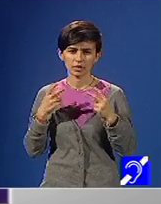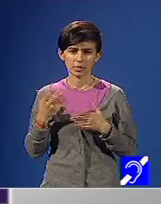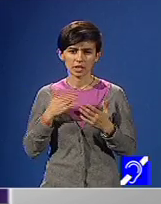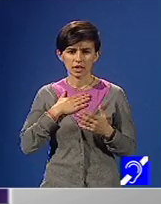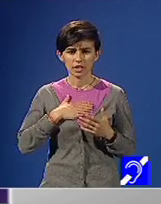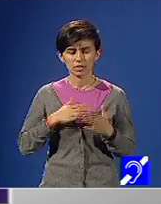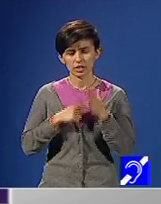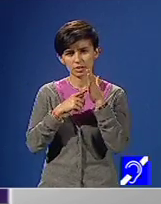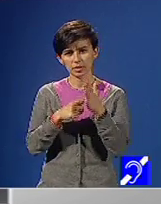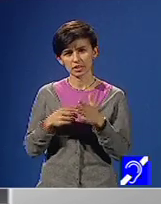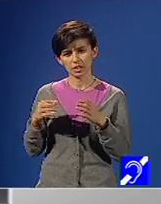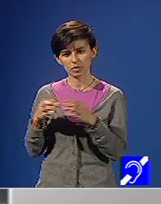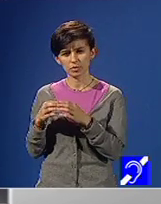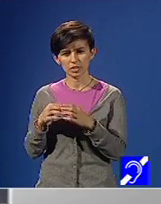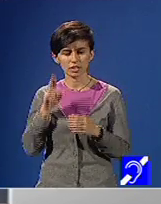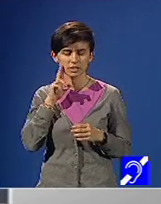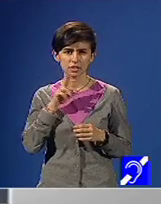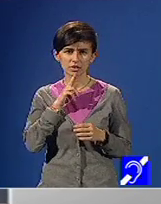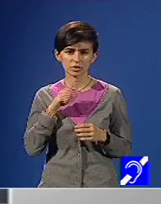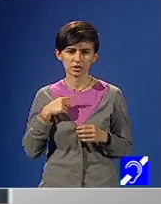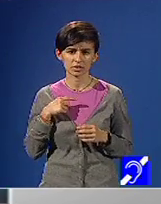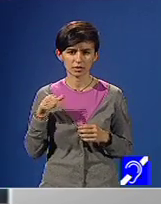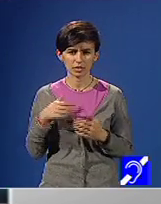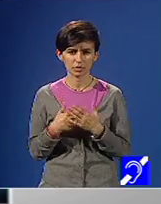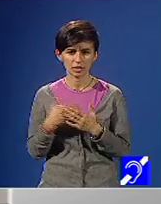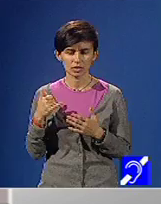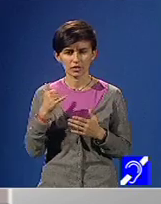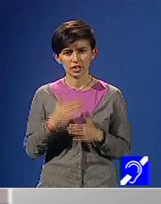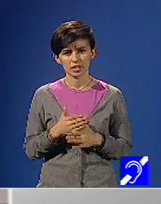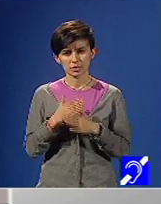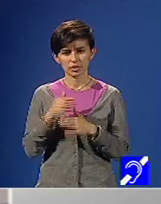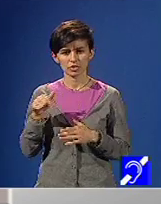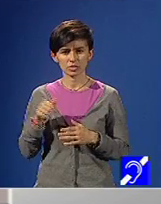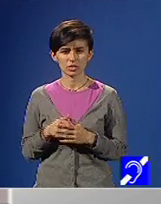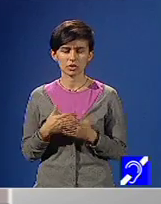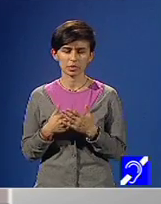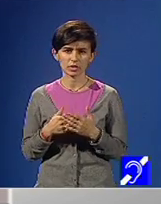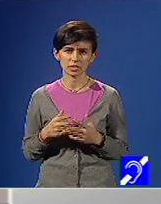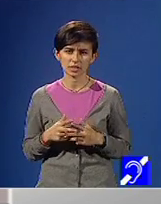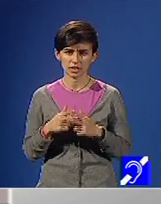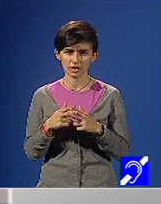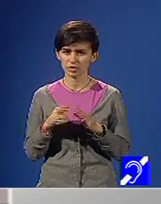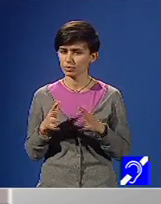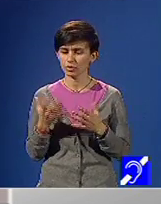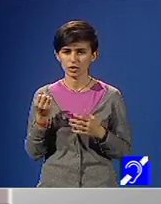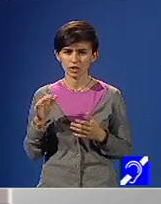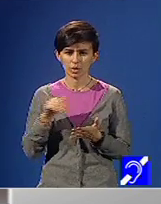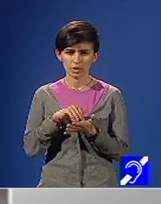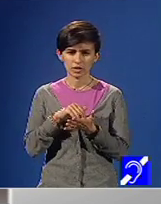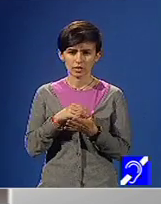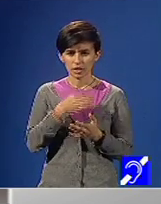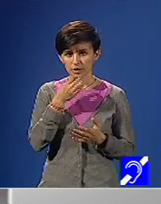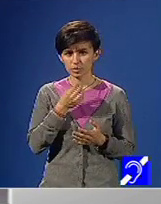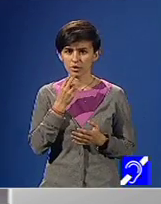dorim să arătăm comunității de surzi că suntem aici pentru a veni în sprijinul lor, pentru a le fi de ajutor cu orice au nevoie, declară